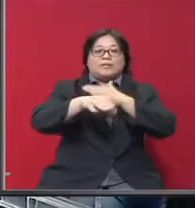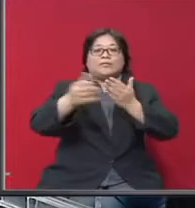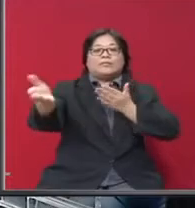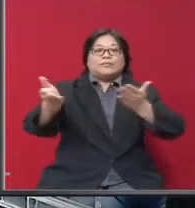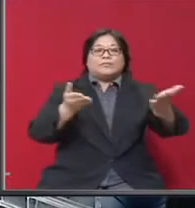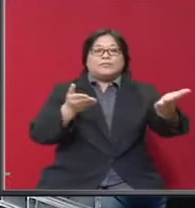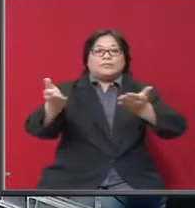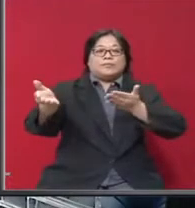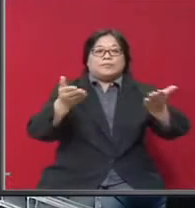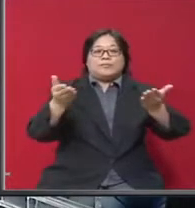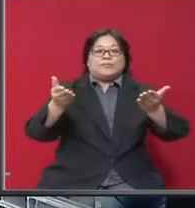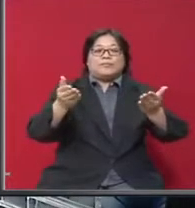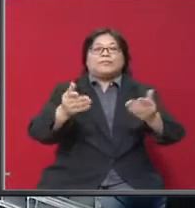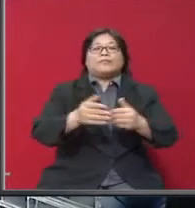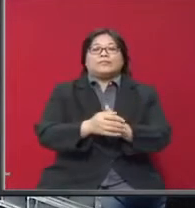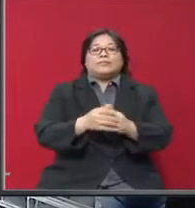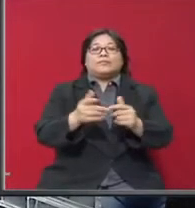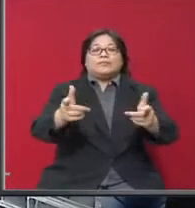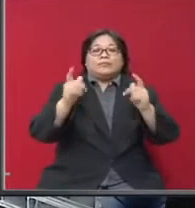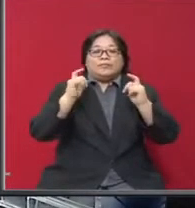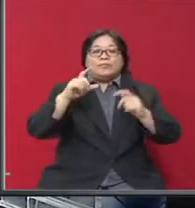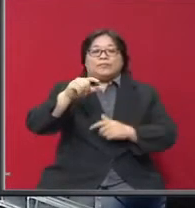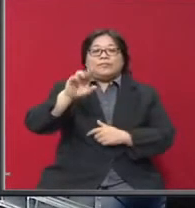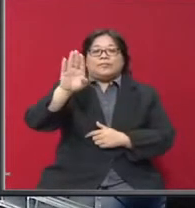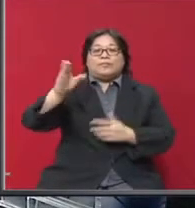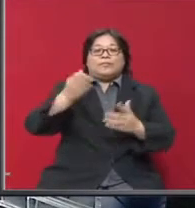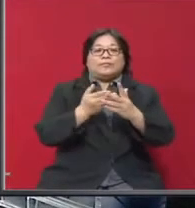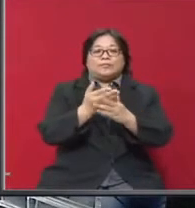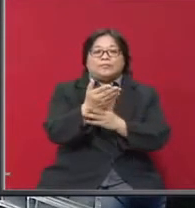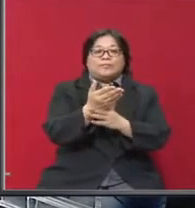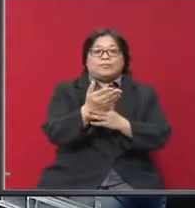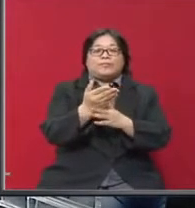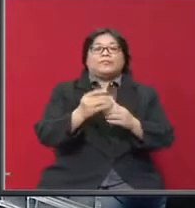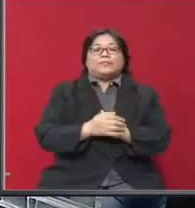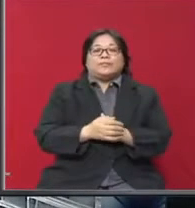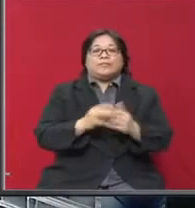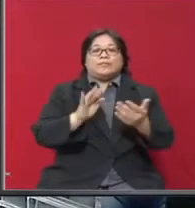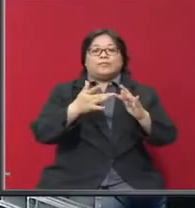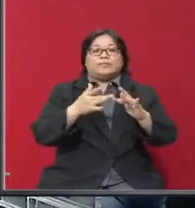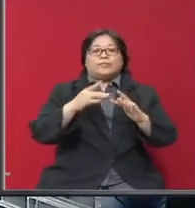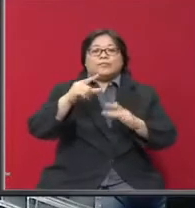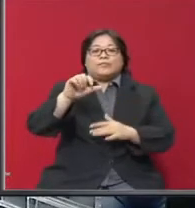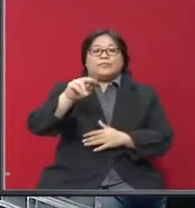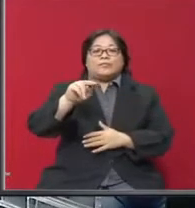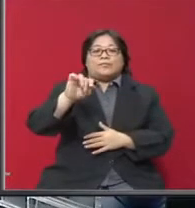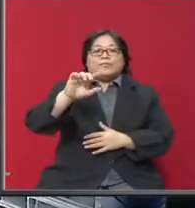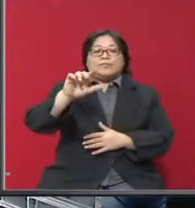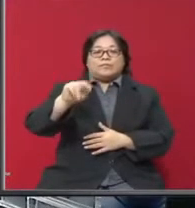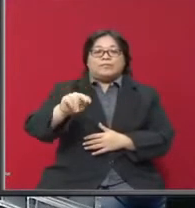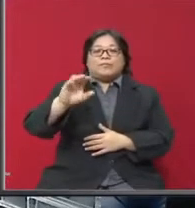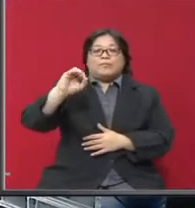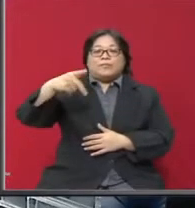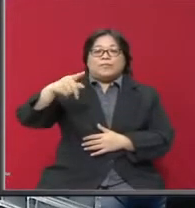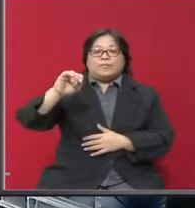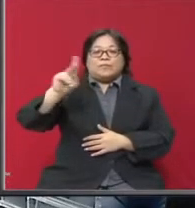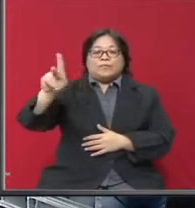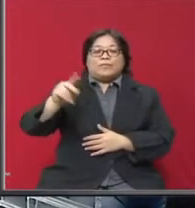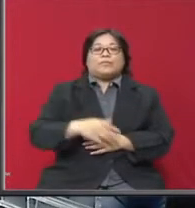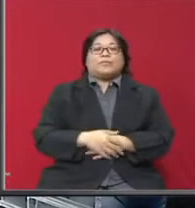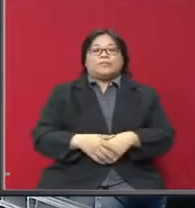perhitungan Tan berkelajuan gigabit melalui rangkaian gentian optik dimana